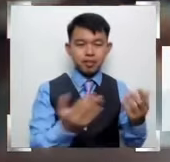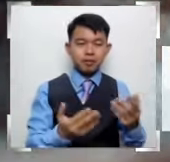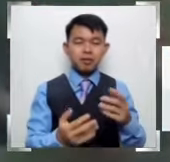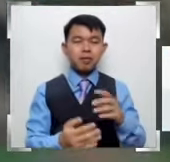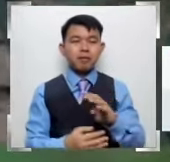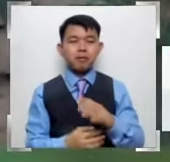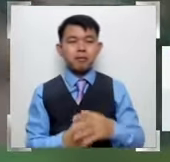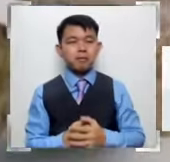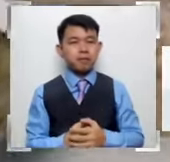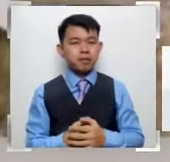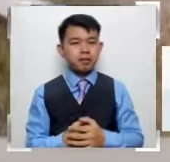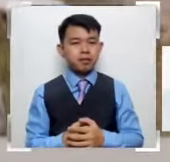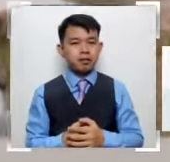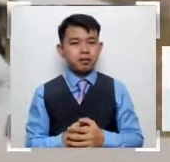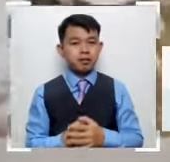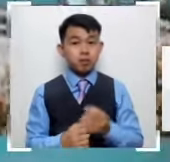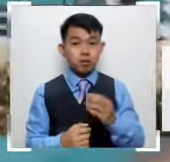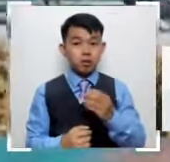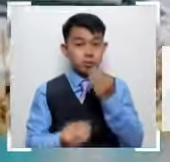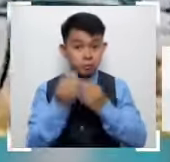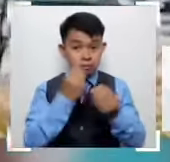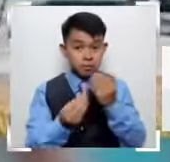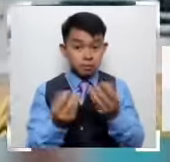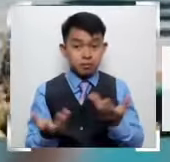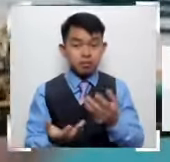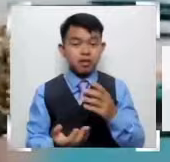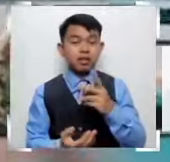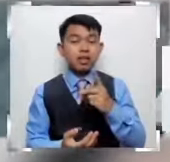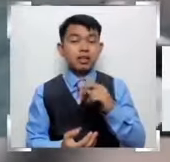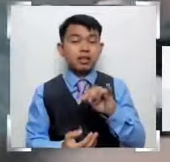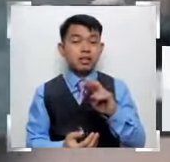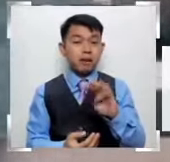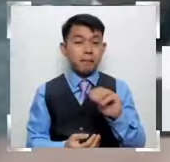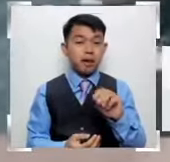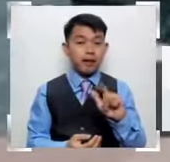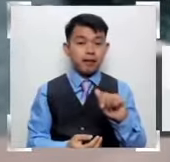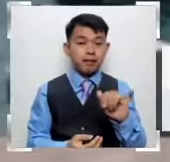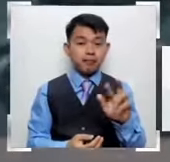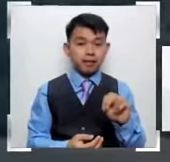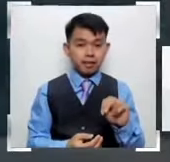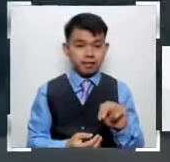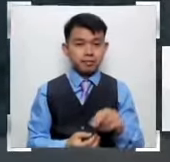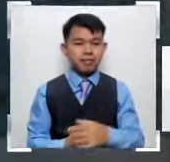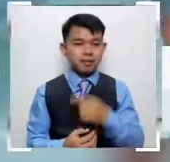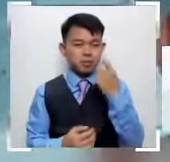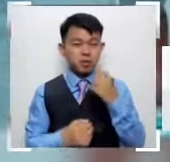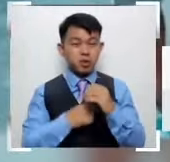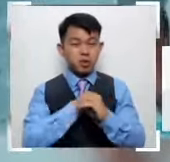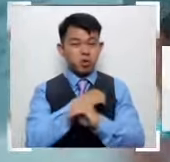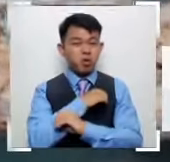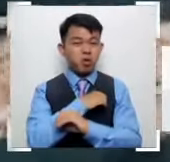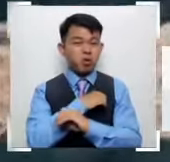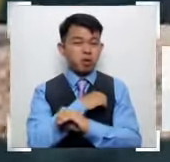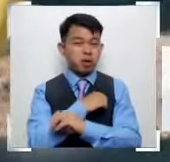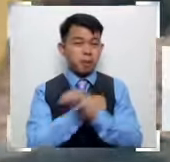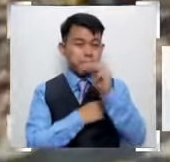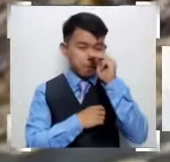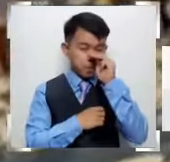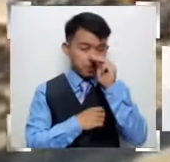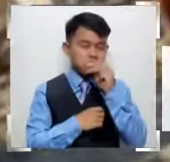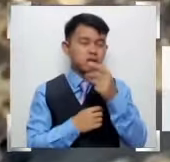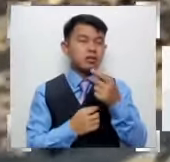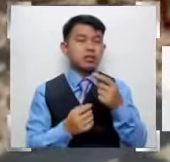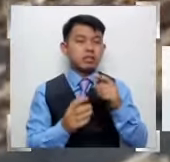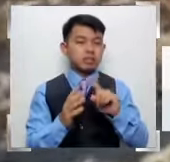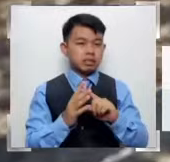ng Pinamalayan. Bumabangon pa mula sa pandemic ang turismo sa Oriental Mindoro, pero dahil sa oil spill, mahigit 800 milyong